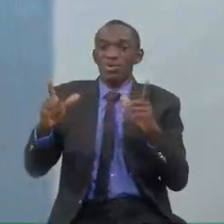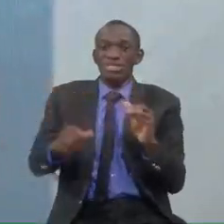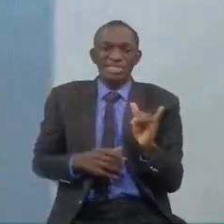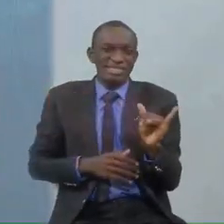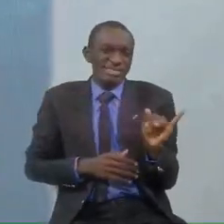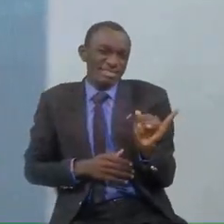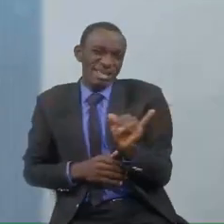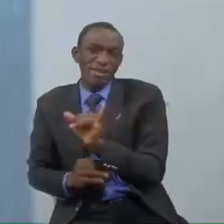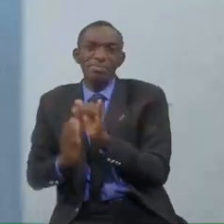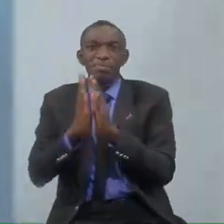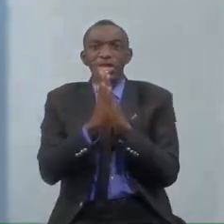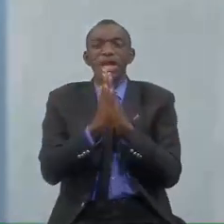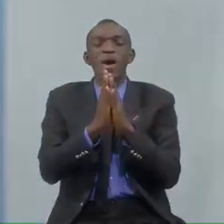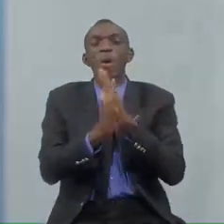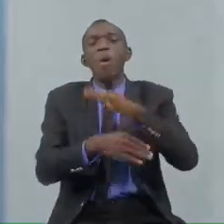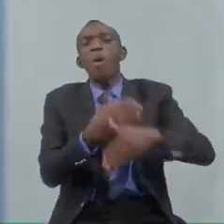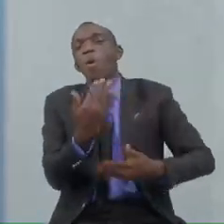on veut prier,